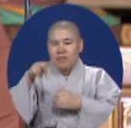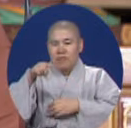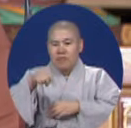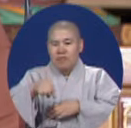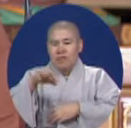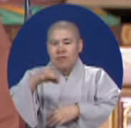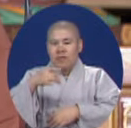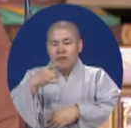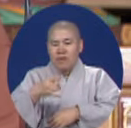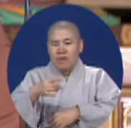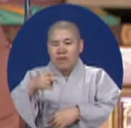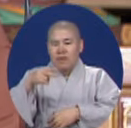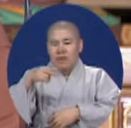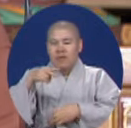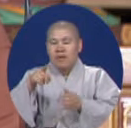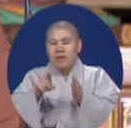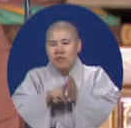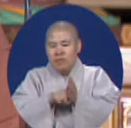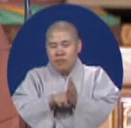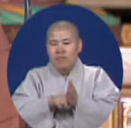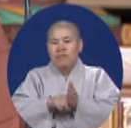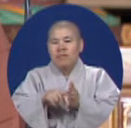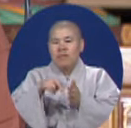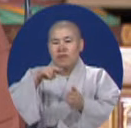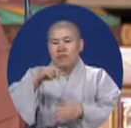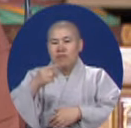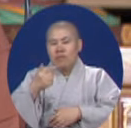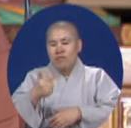순일신심이다. 순일한 신심. 그게 도노입니다. 그게.